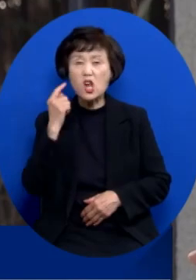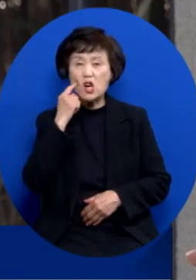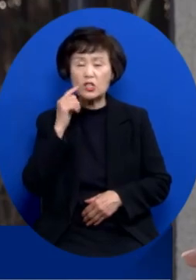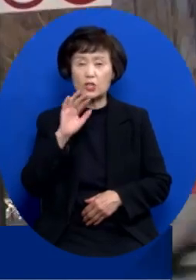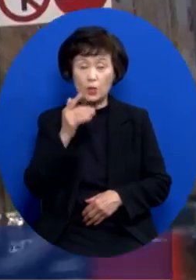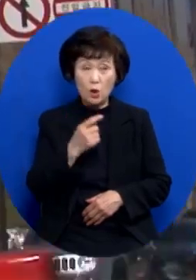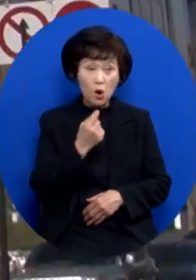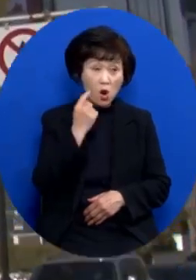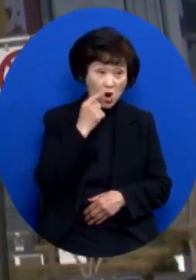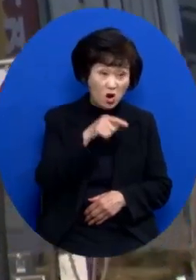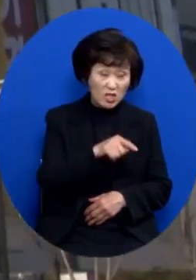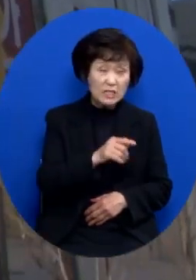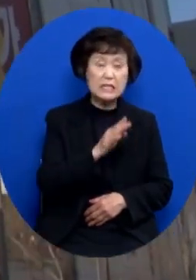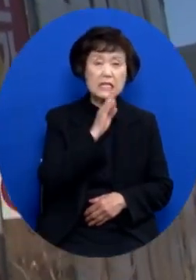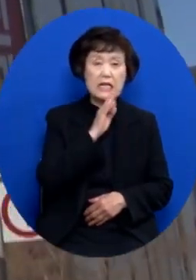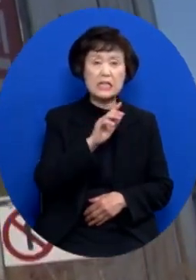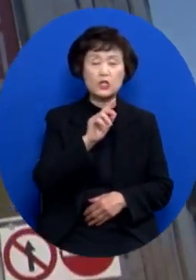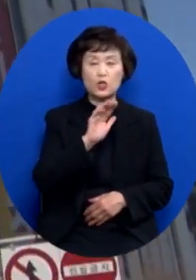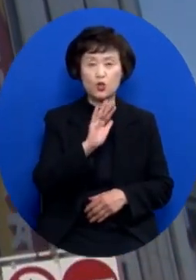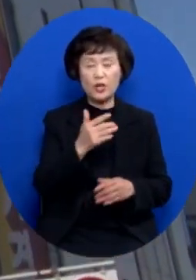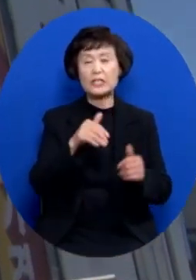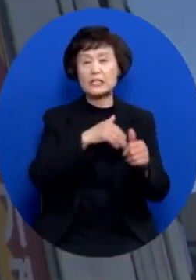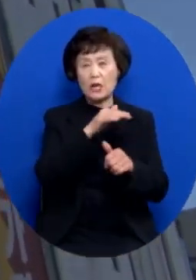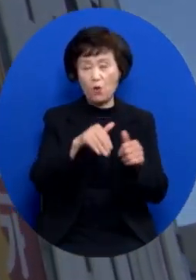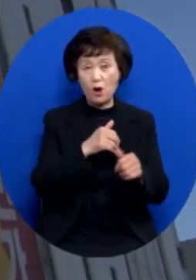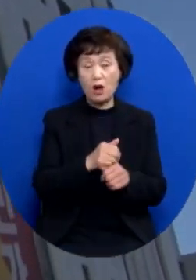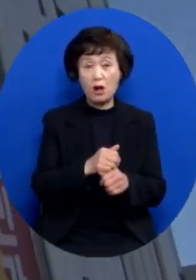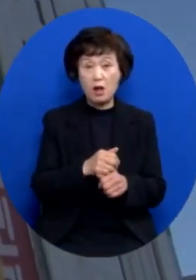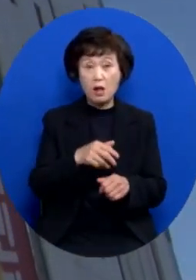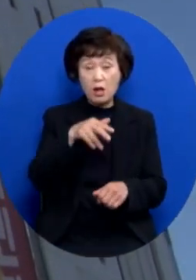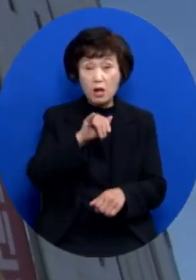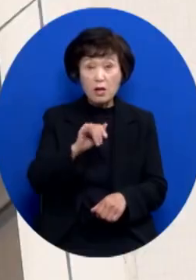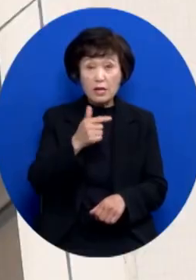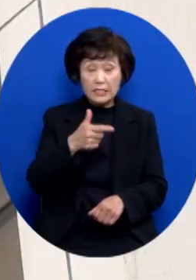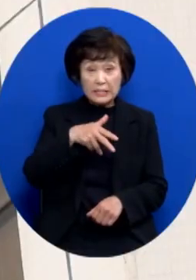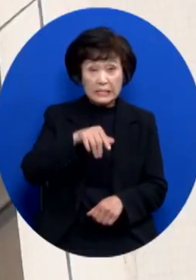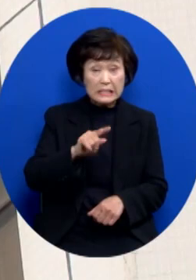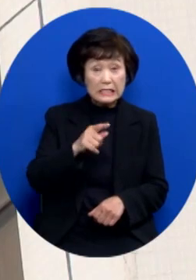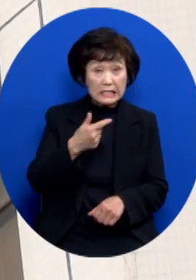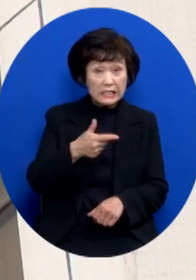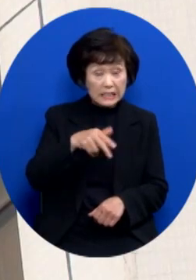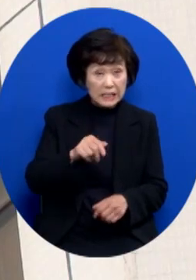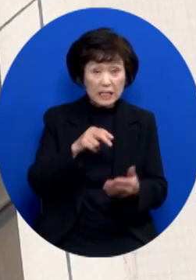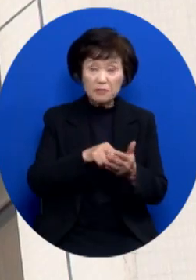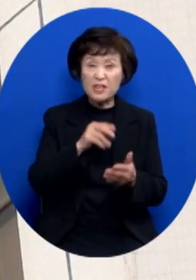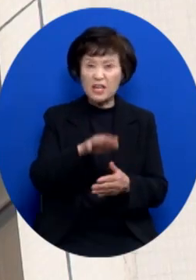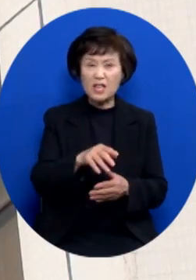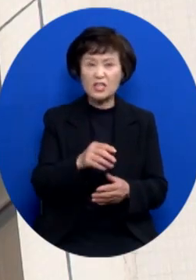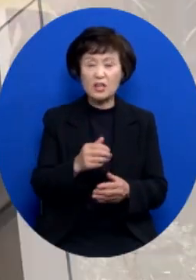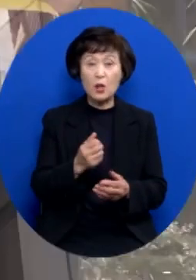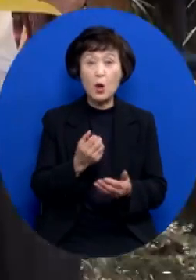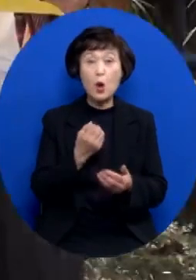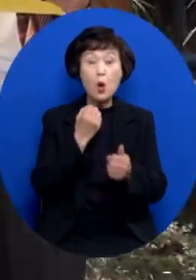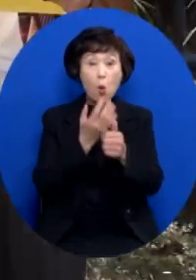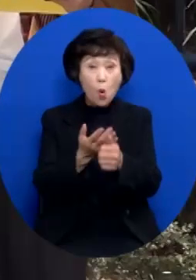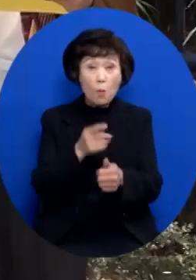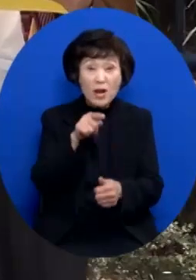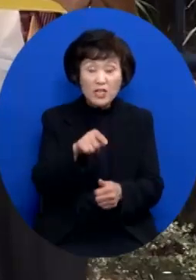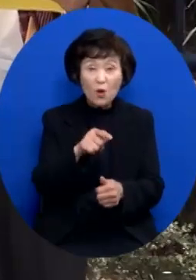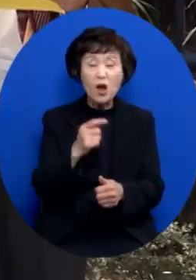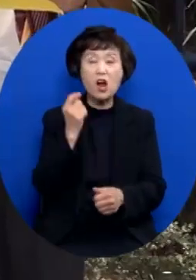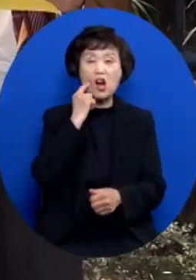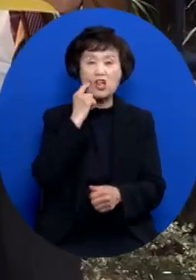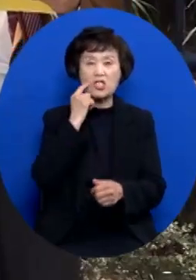되었습니다. 한편 신천지 측은 이러한 주장에 대해 고발 내용이 허위 사실이라고 일축했습니다.